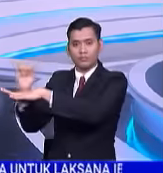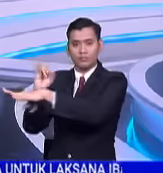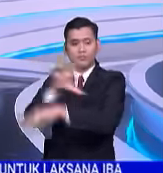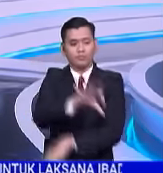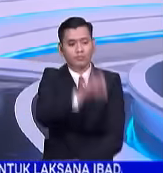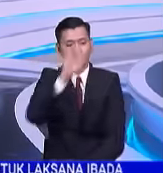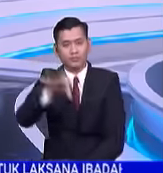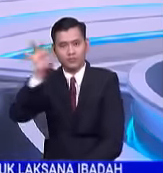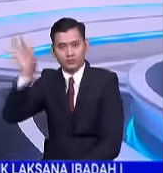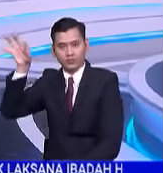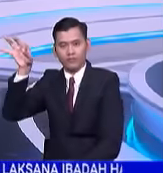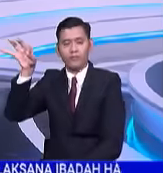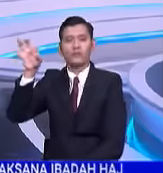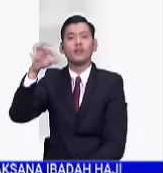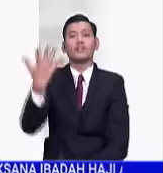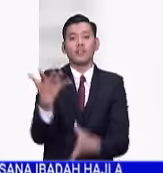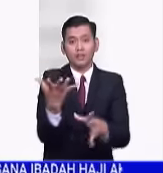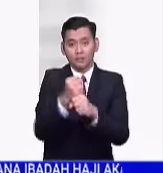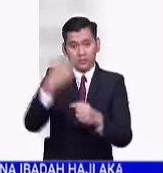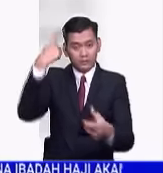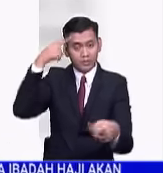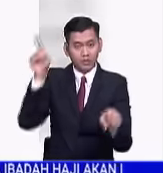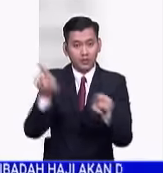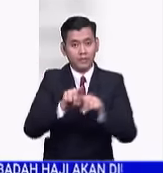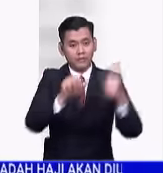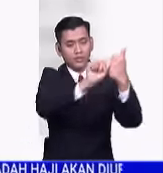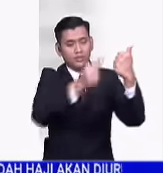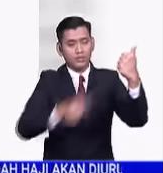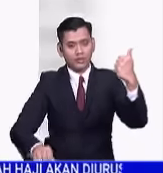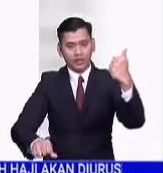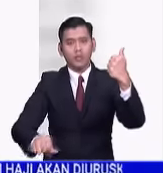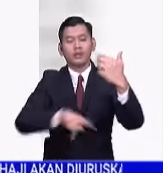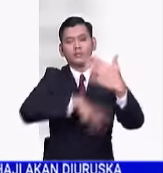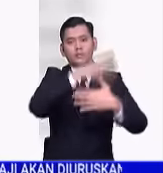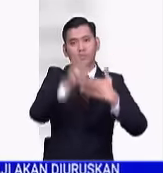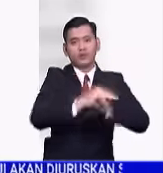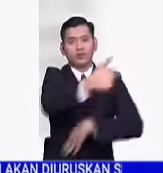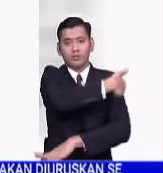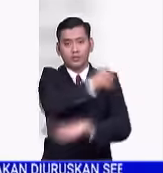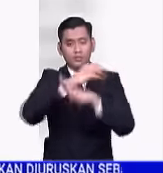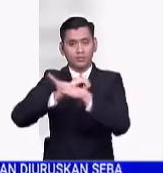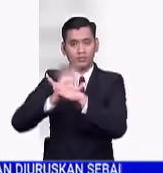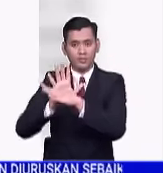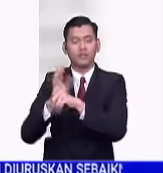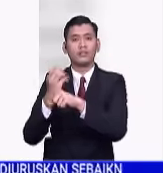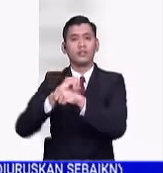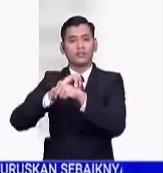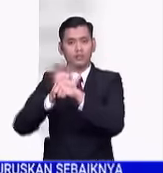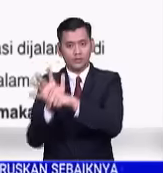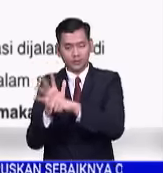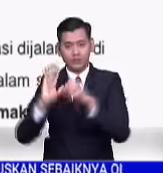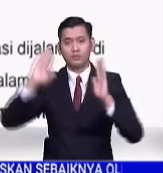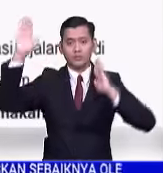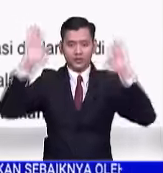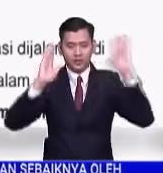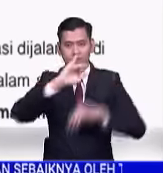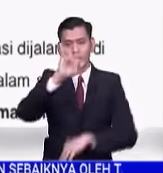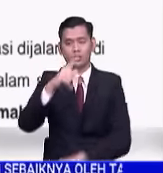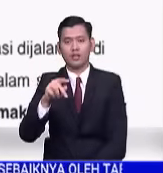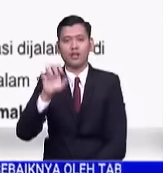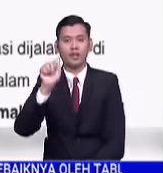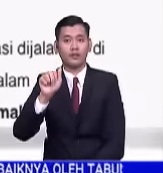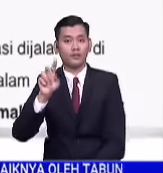pasti. PIKAS mendapat persetujuan daripada Jawatan Kuasa Khas Jaminan Akses Bekalan Vaksin COVID-19,